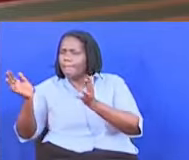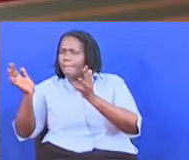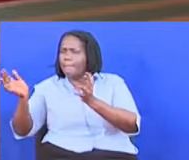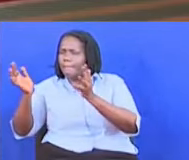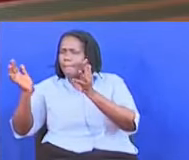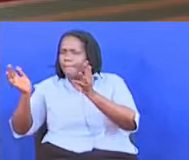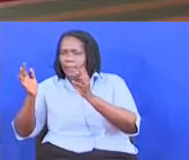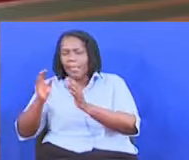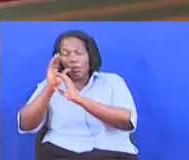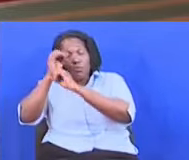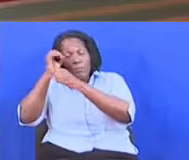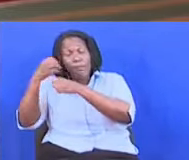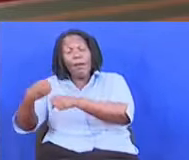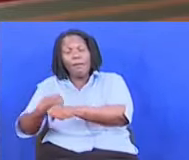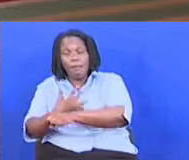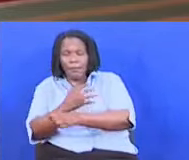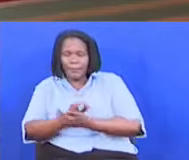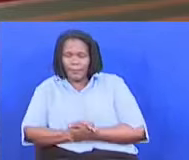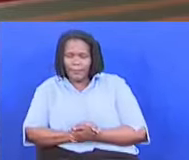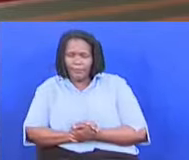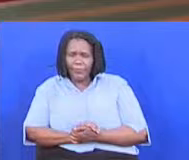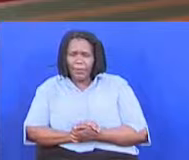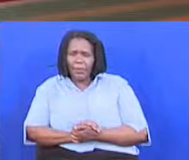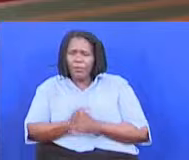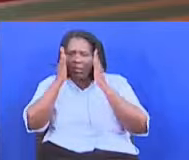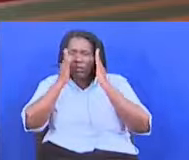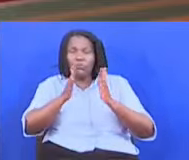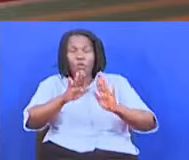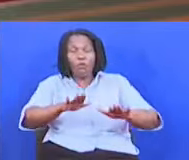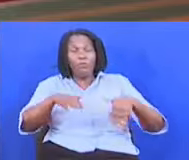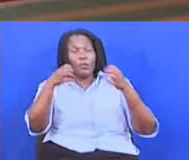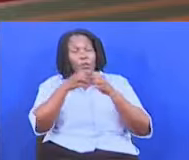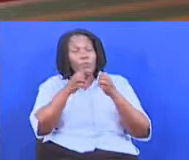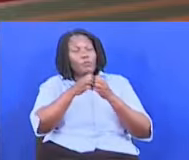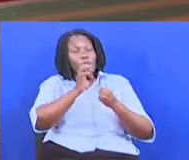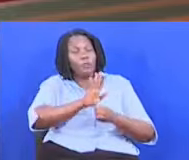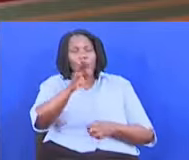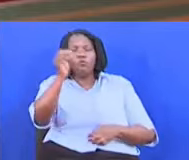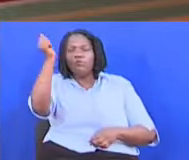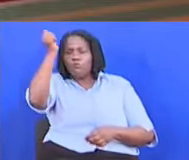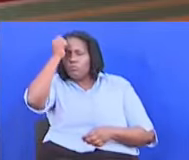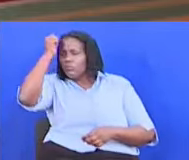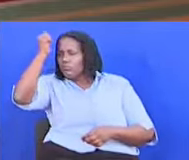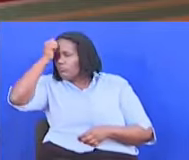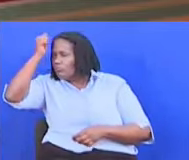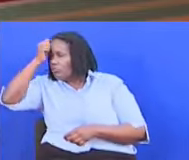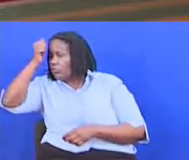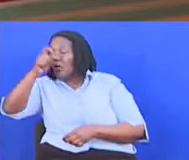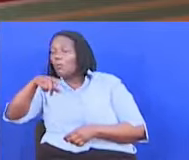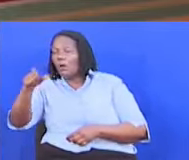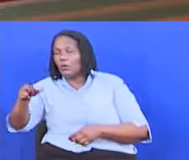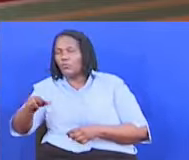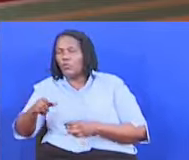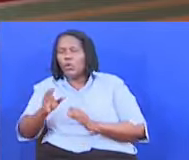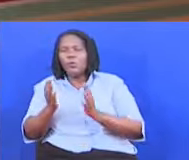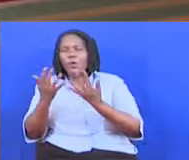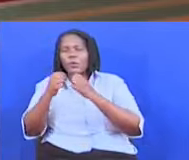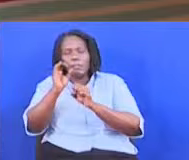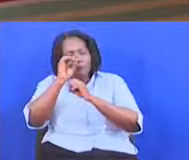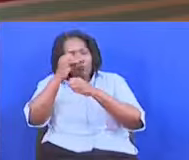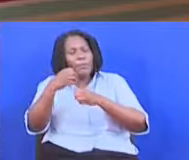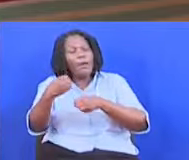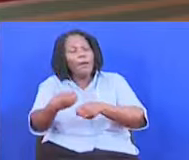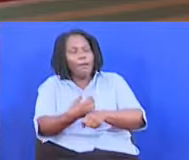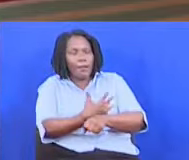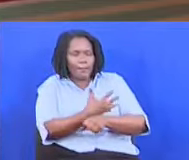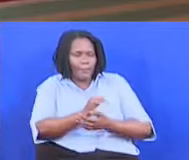niwahimize sana waheshimiwa wabunge kwenye mikutano yenu ya hadhara pia kuwakumbusha wananchi kupima saratani, kwa sababu saratani